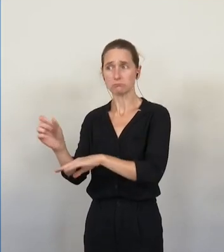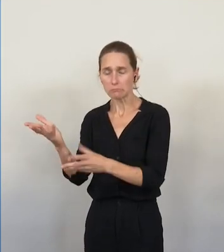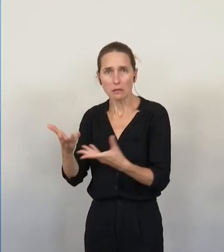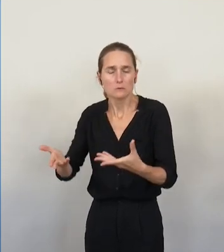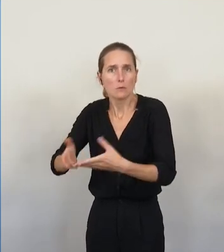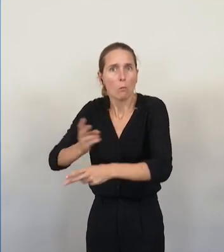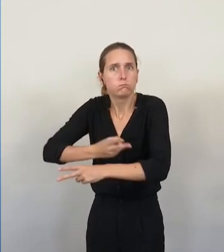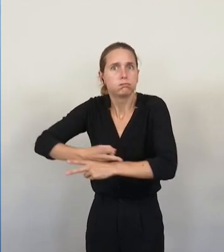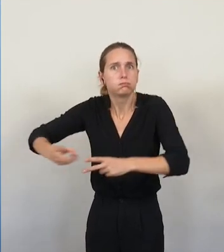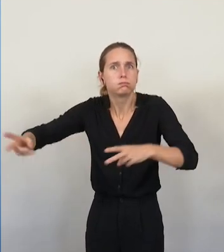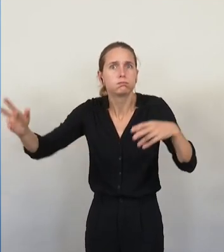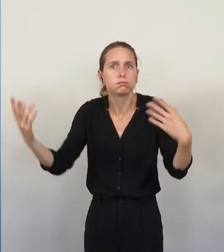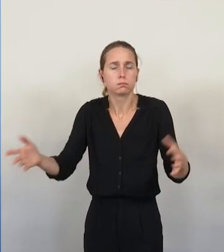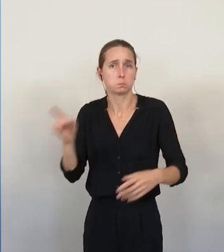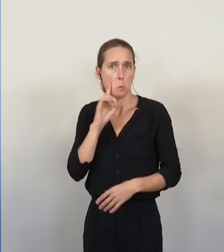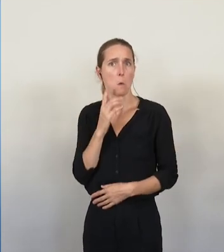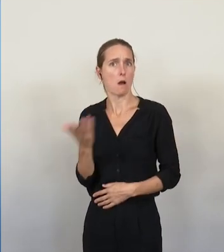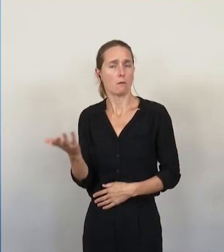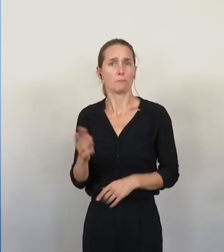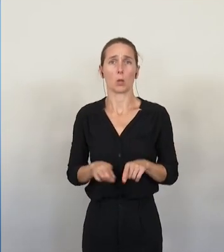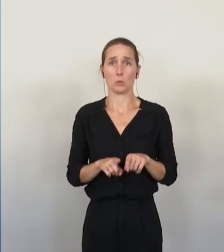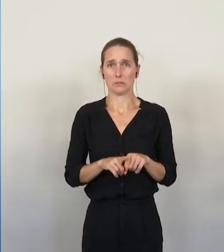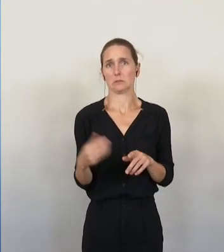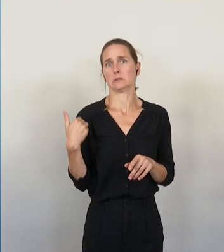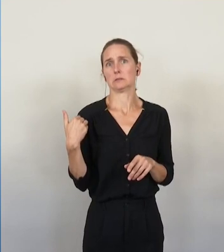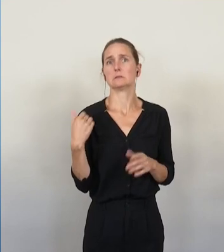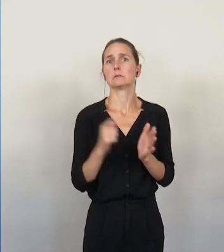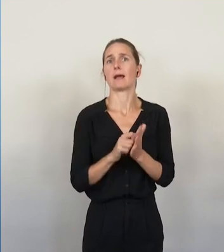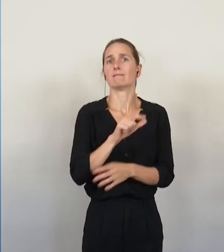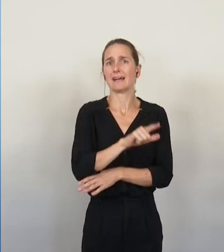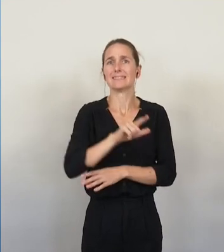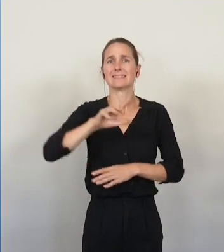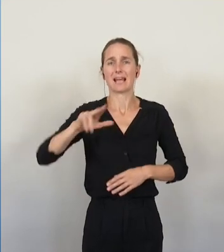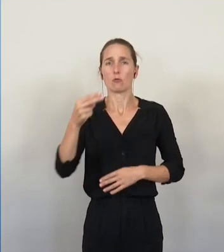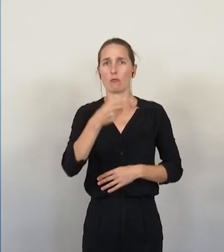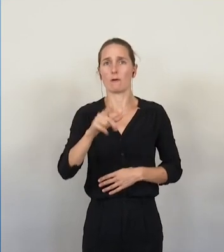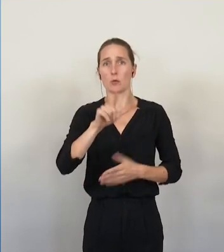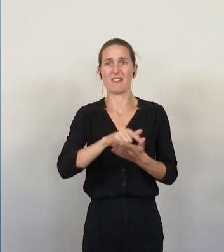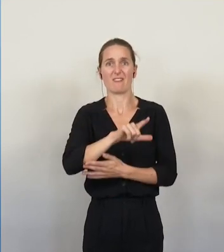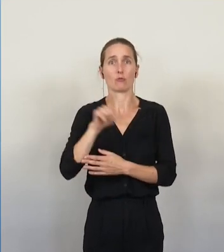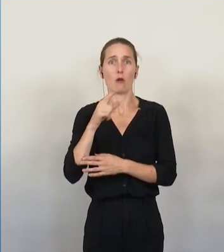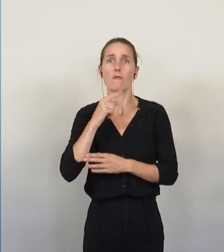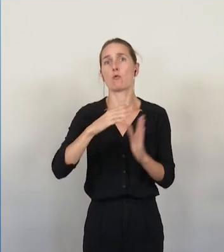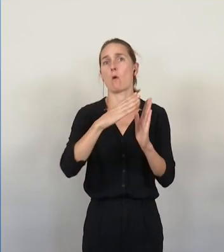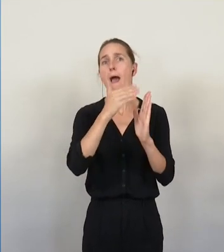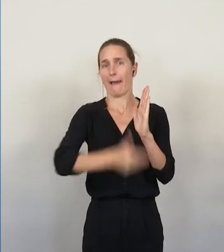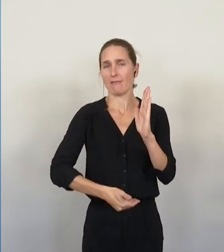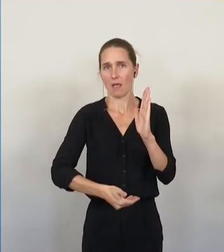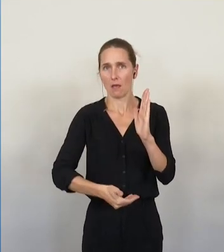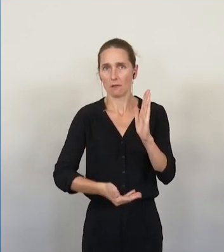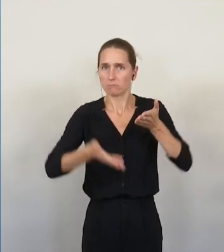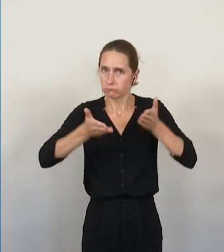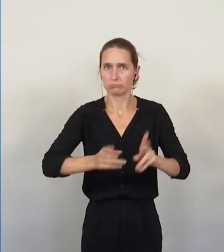égard que vous avez émis un arrêté le 25 novembre 22 selon lequel il appartient au maire sous peine